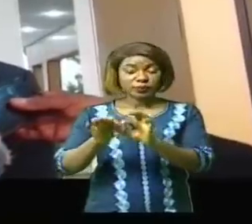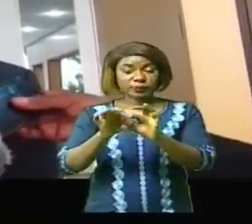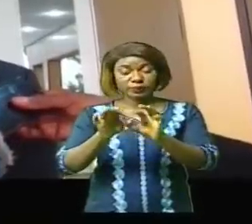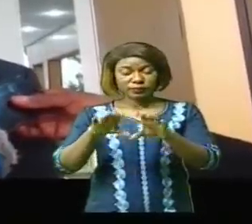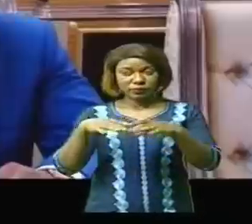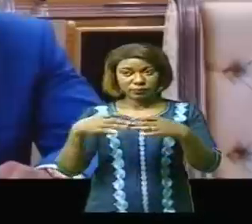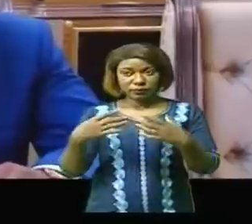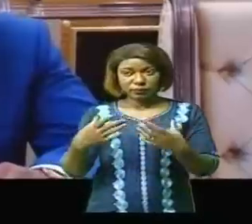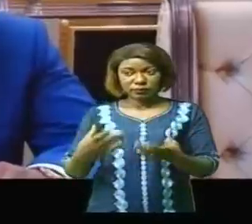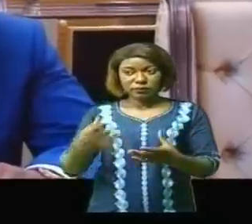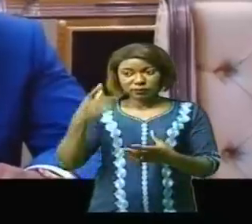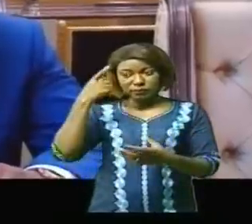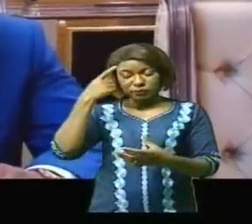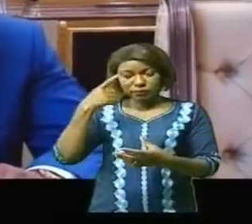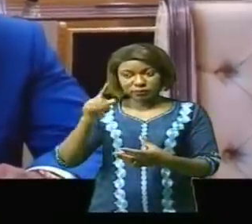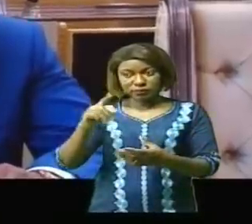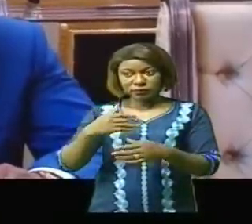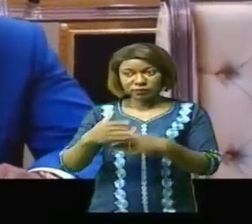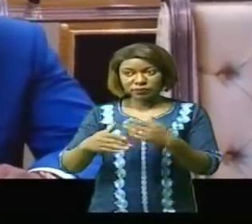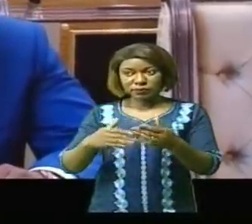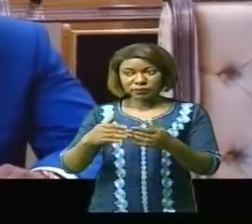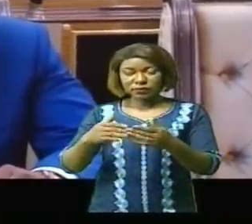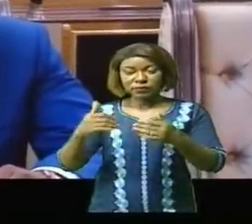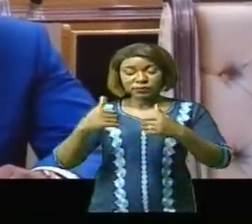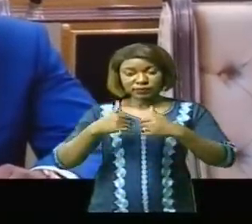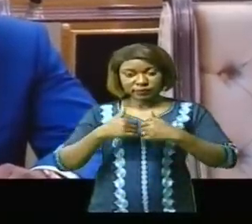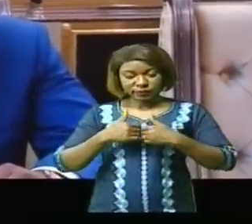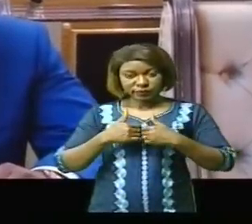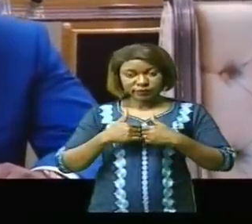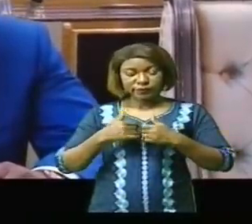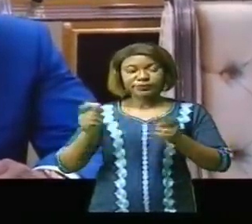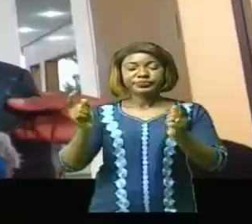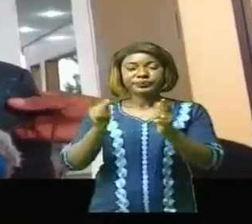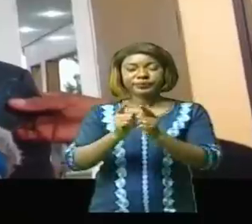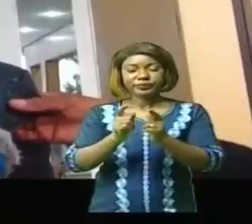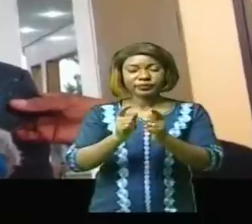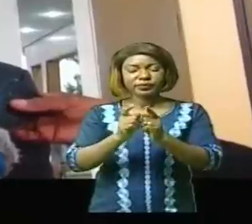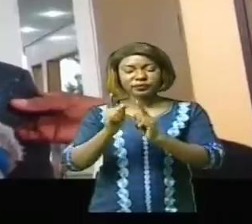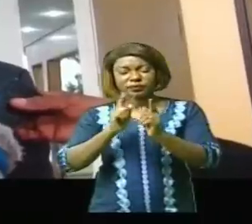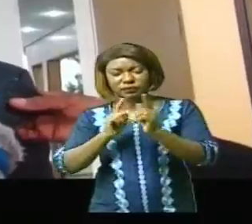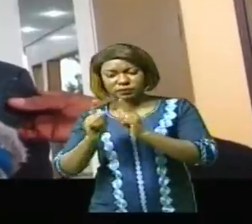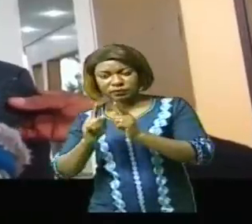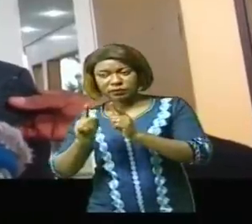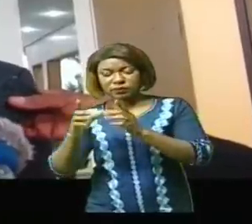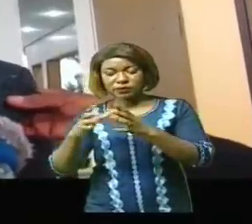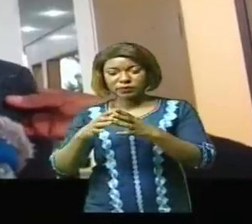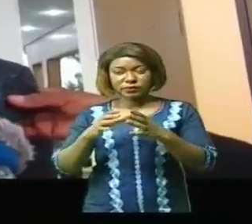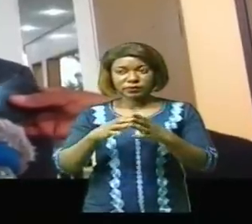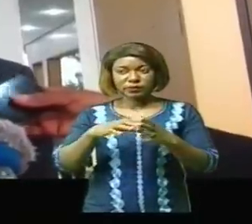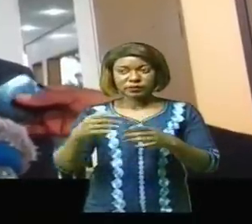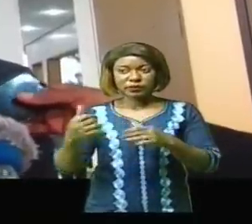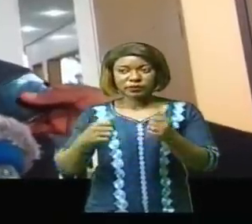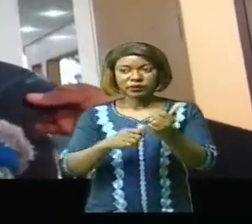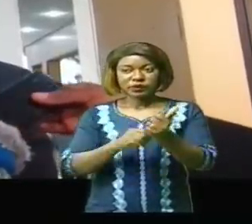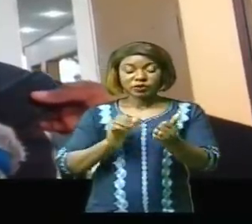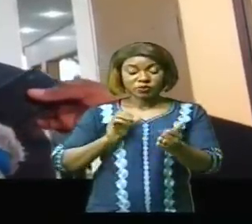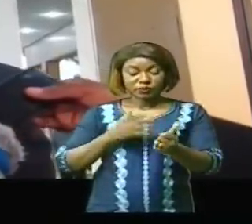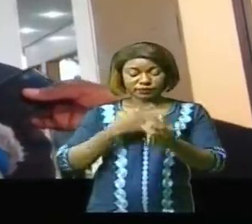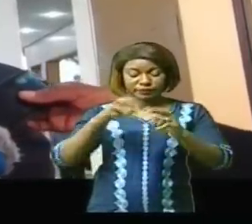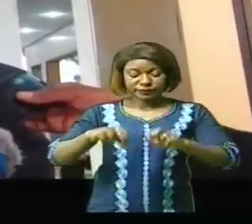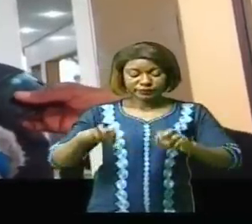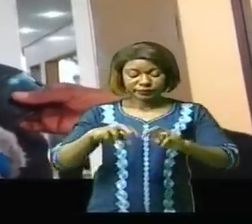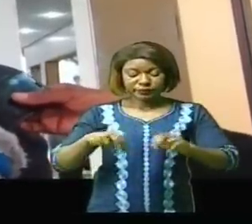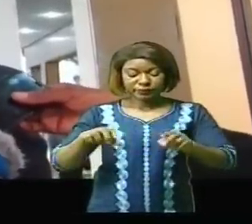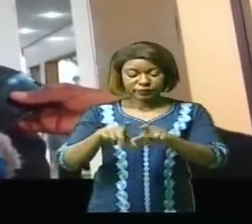effort pour faire prévaloir le dialogue, la diplomatie. Notre analyse, c'est